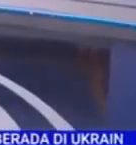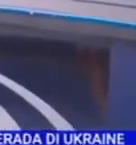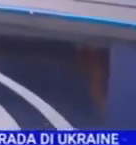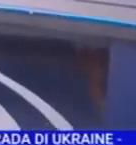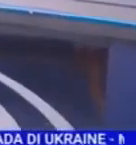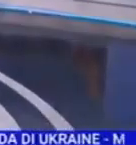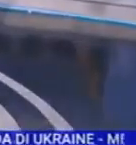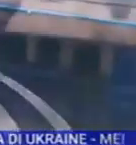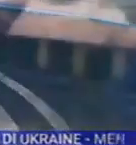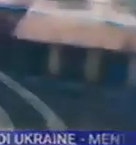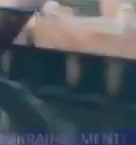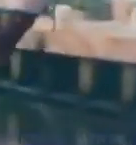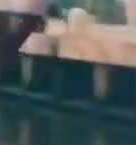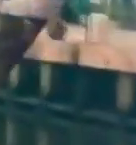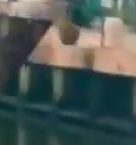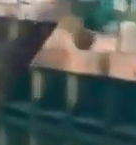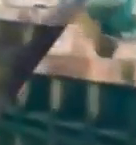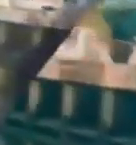hai hai